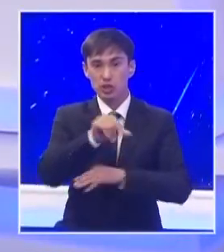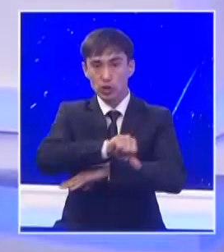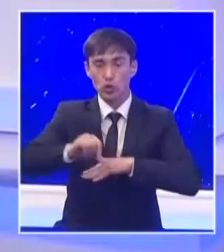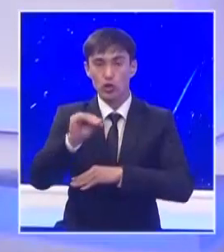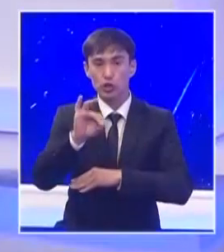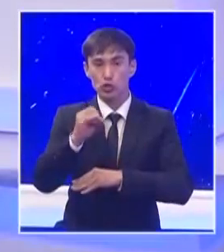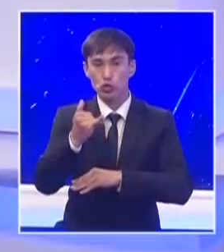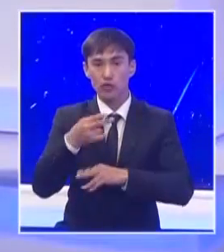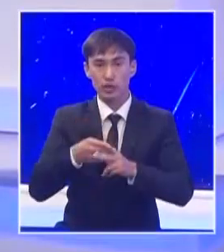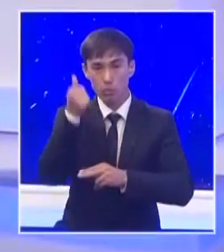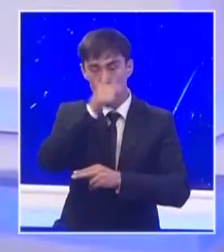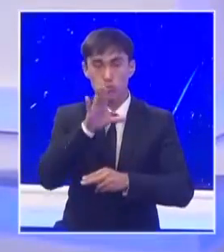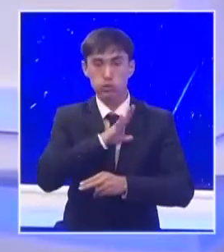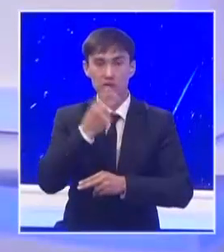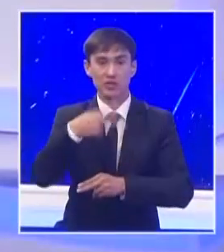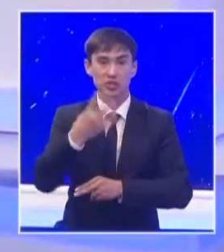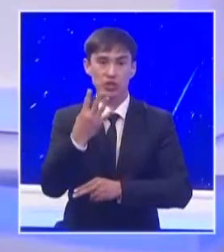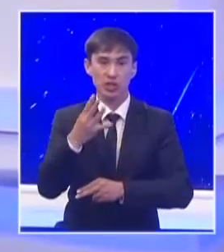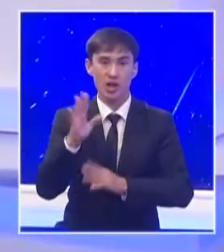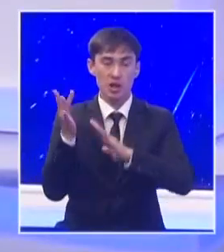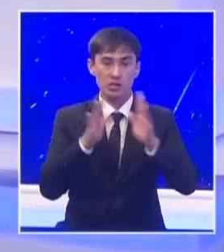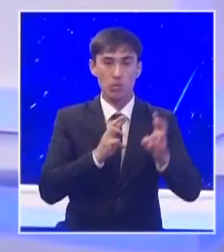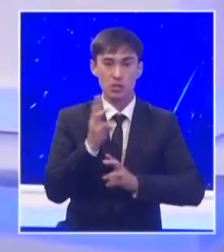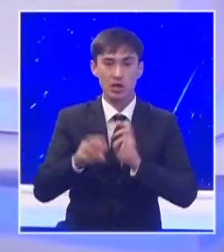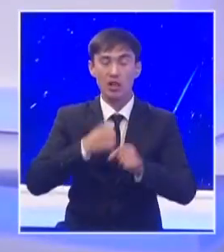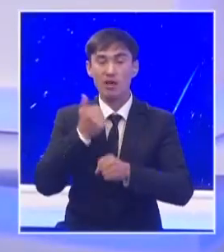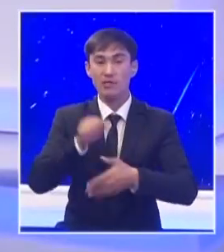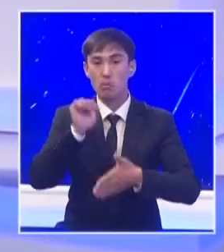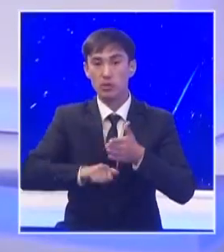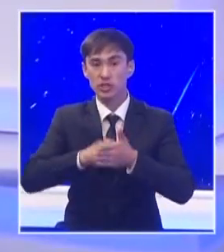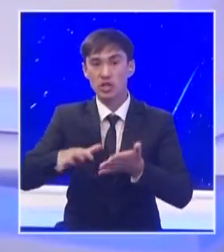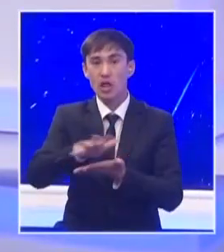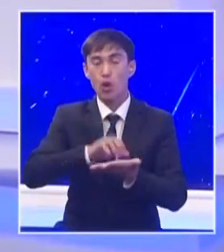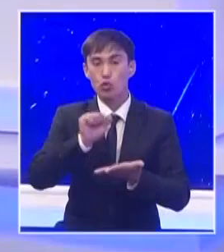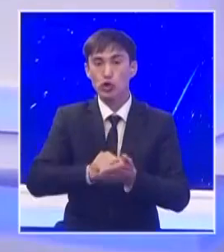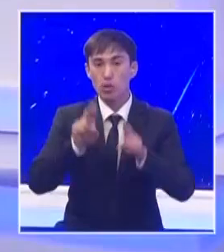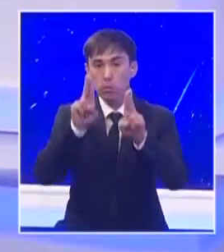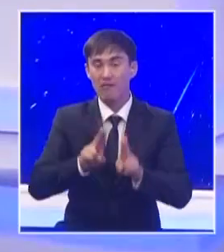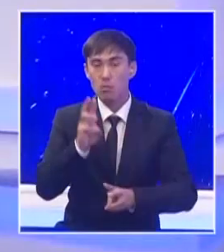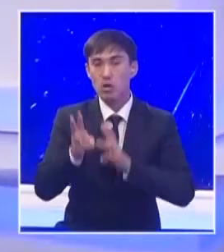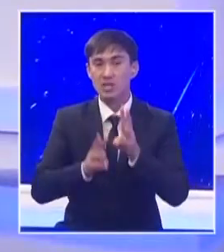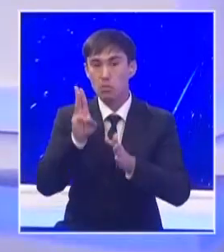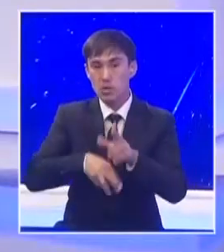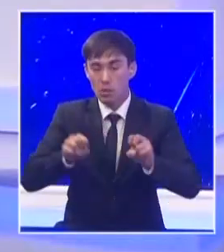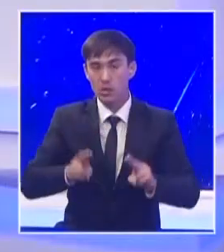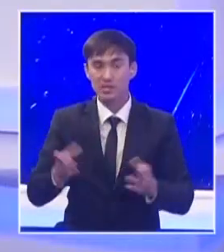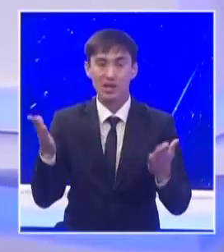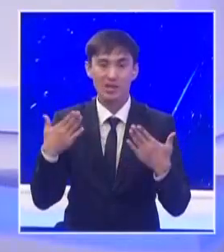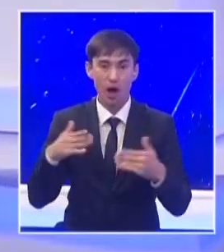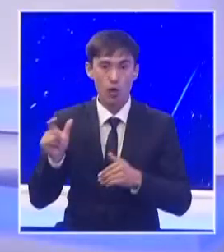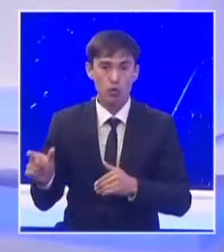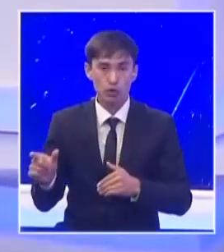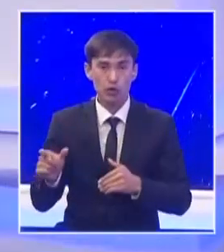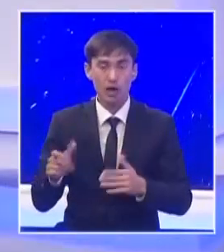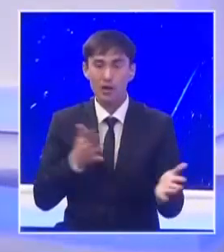году произошло 24 лесных пожара. Одна из главных причин – нарушение правил пожарной безопасности отдыхающими. Какие